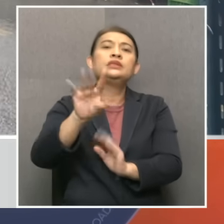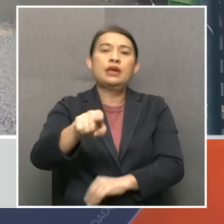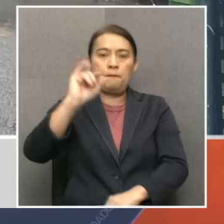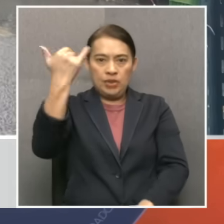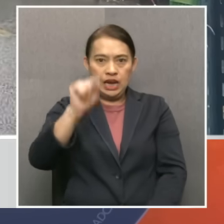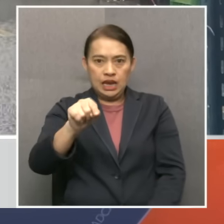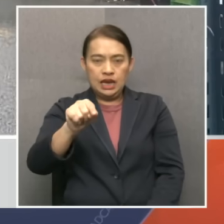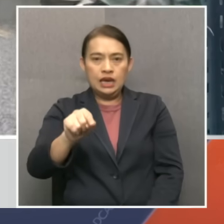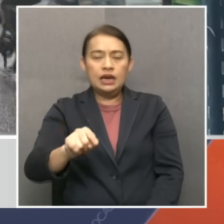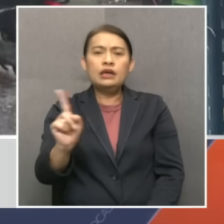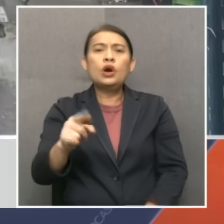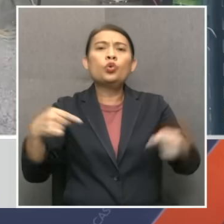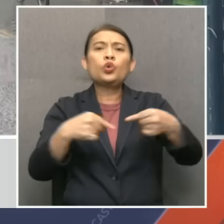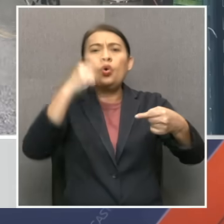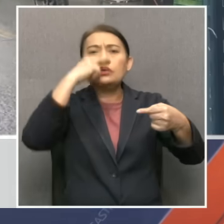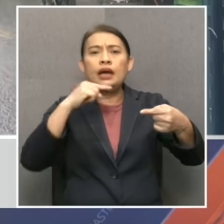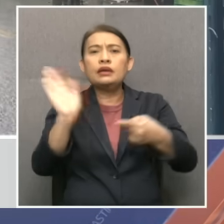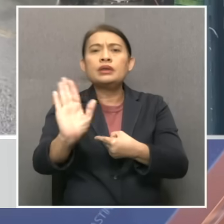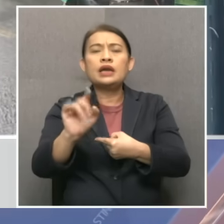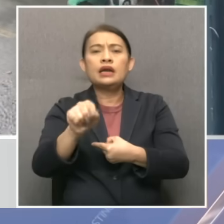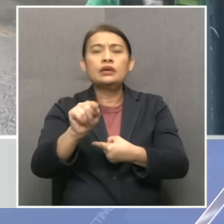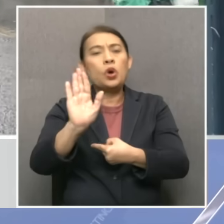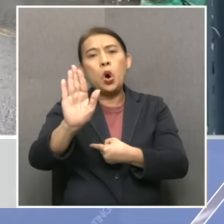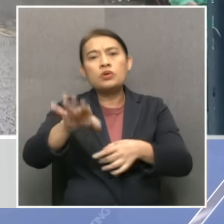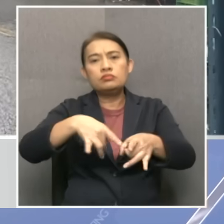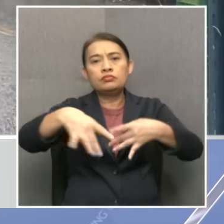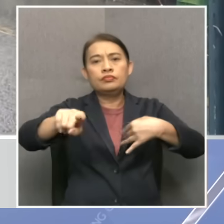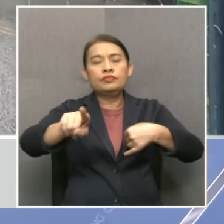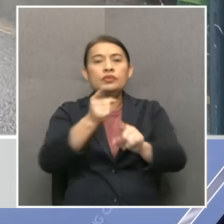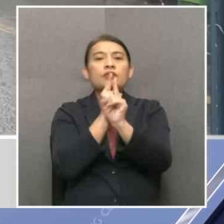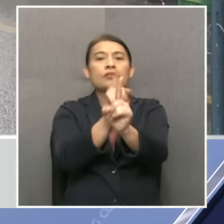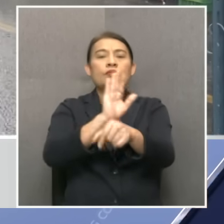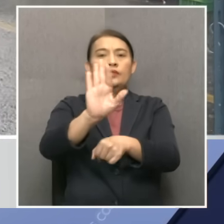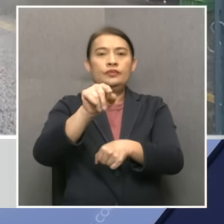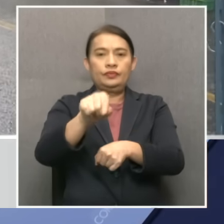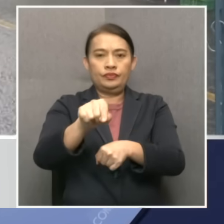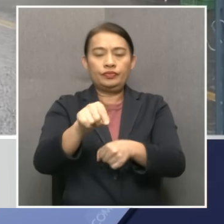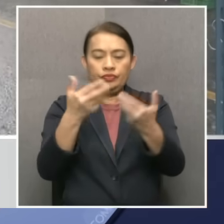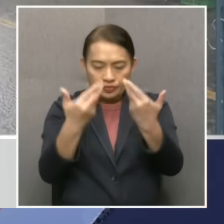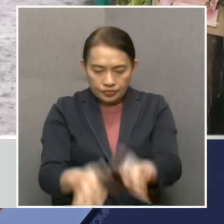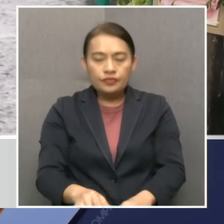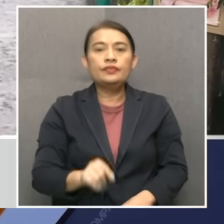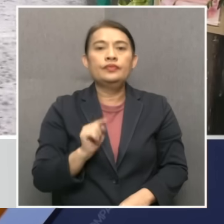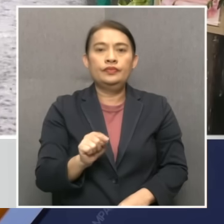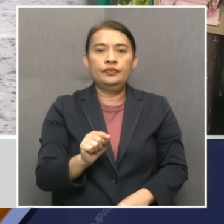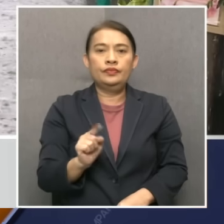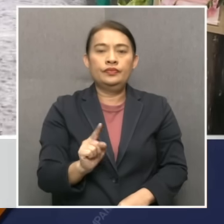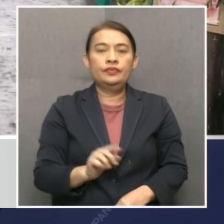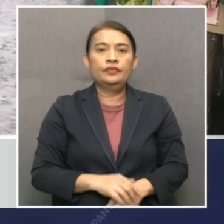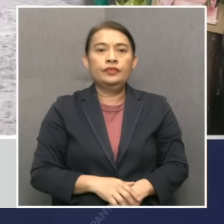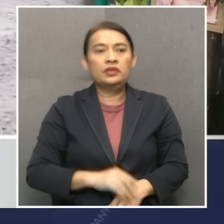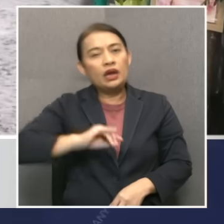ะมักไม่เข้าไทยเพราะว่าอะไรมันเป็นปีเอลนีโญซึ่งสถิติมันเป็นอย่างนั้นนะครับแต่อย่างไรก็ตามเนี่ยเราก็บอกไม่